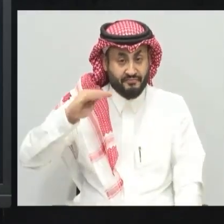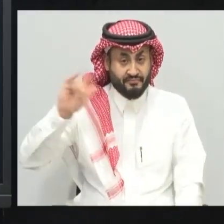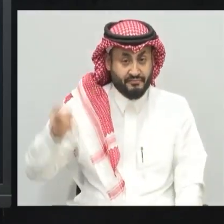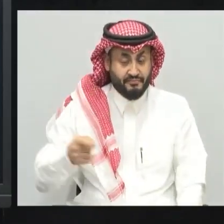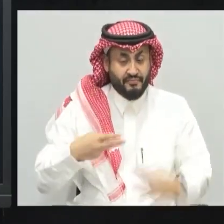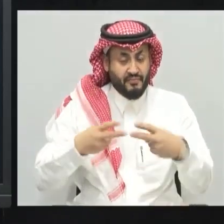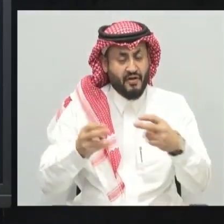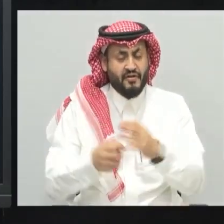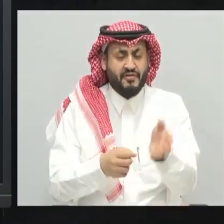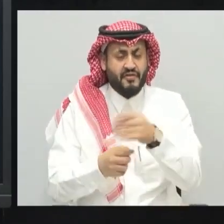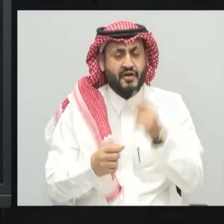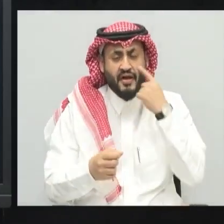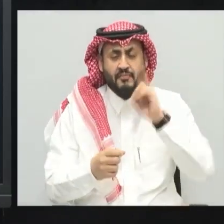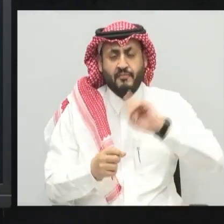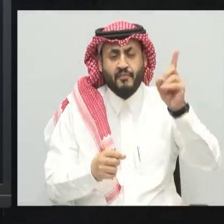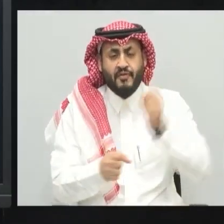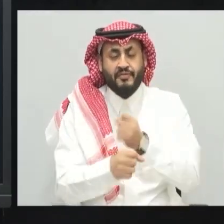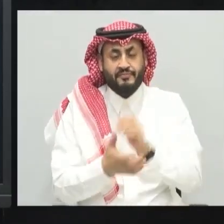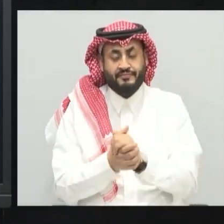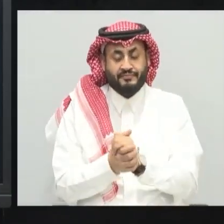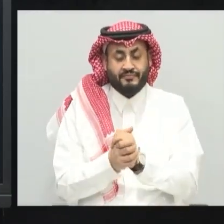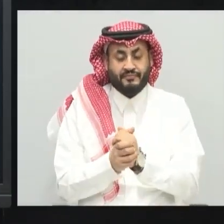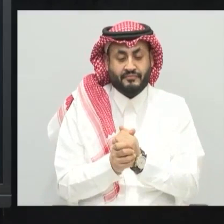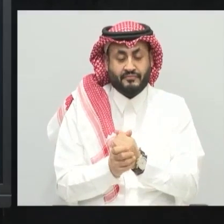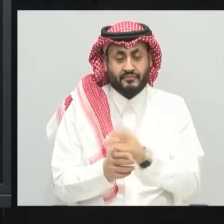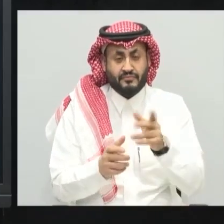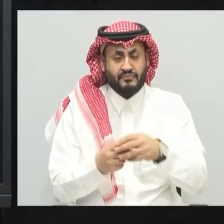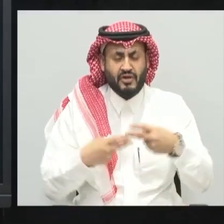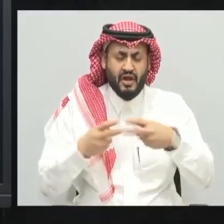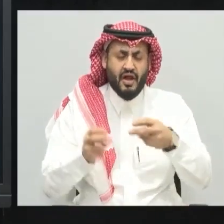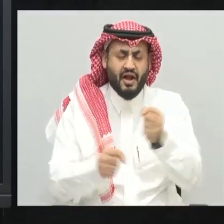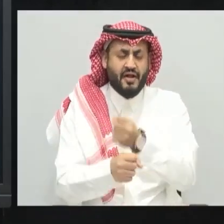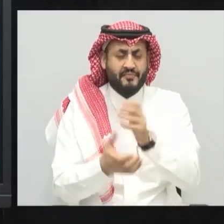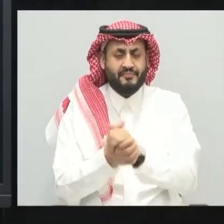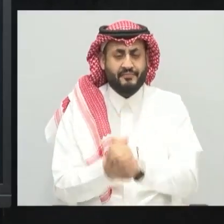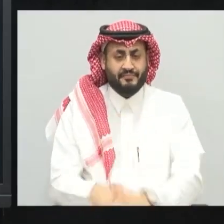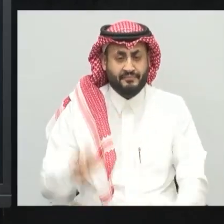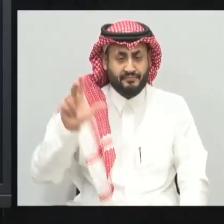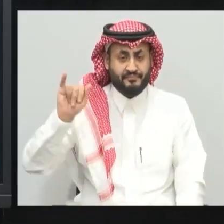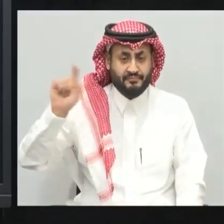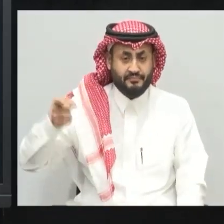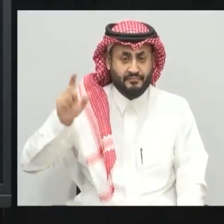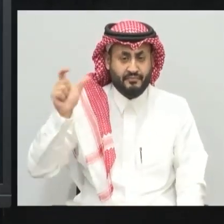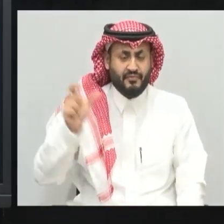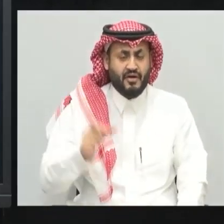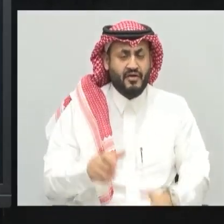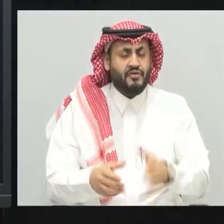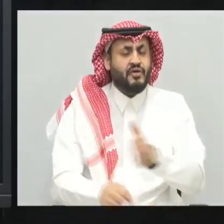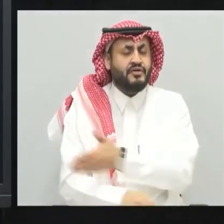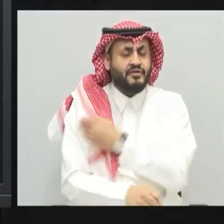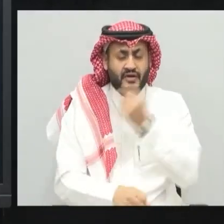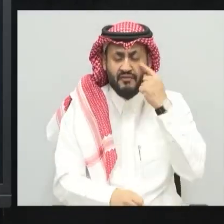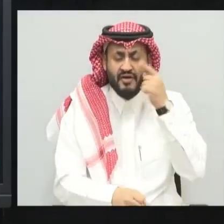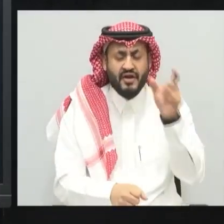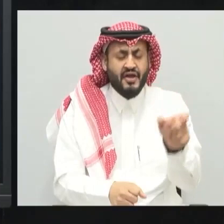والعمل عن بعد والعمل المرن وذكرنا ان كل ذلك سيساهم في ان يجد الفرد بغيته فيما